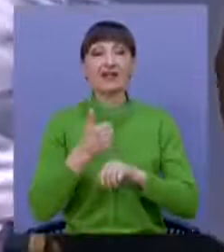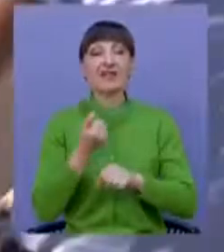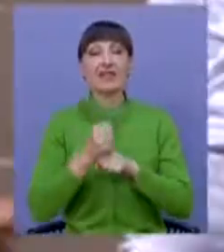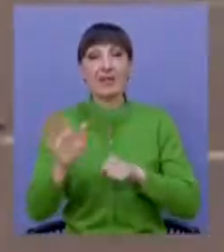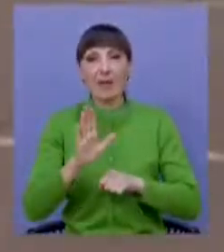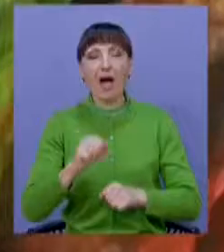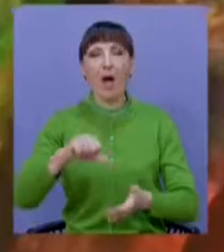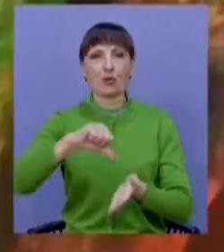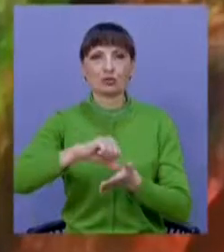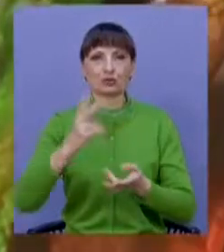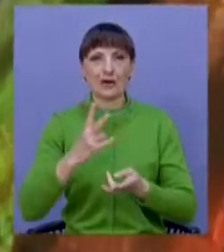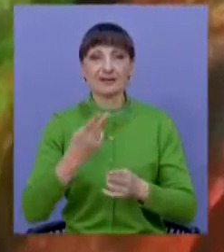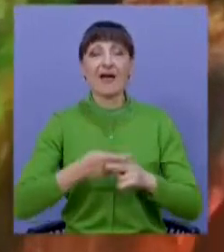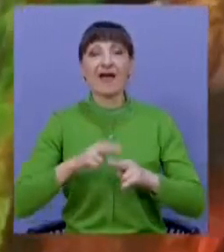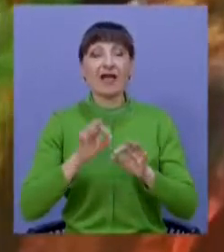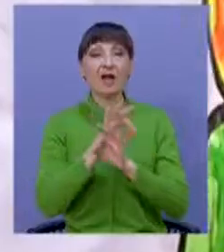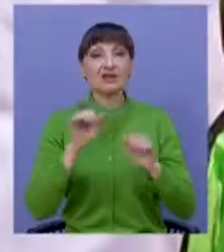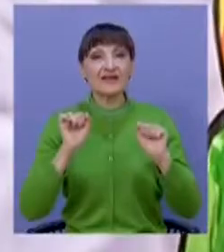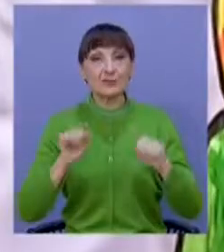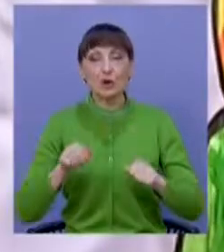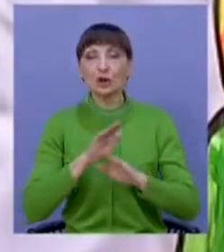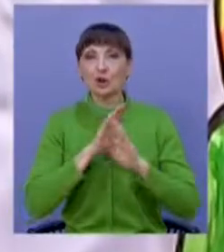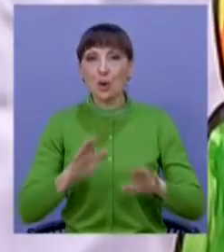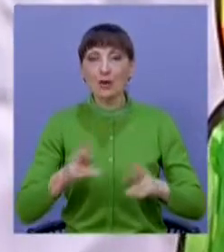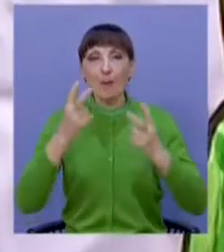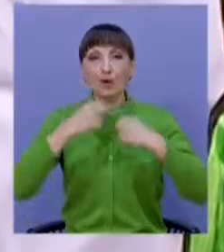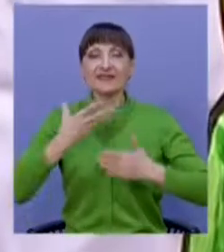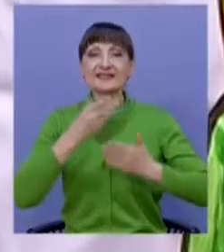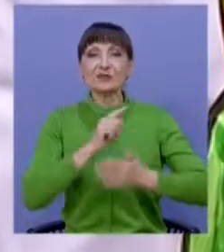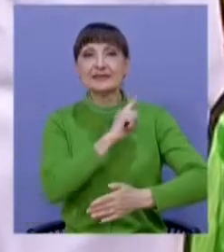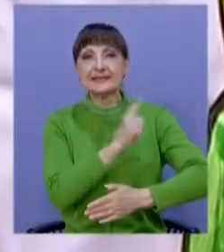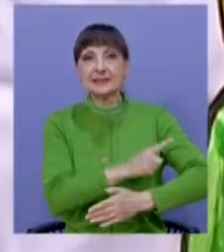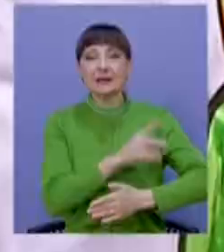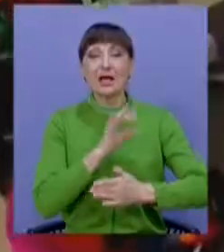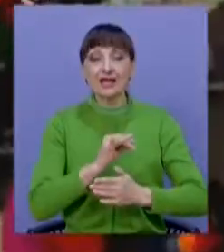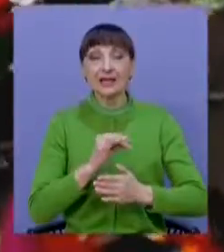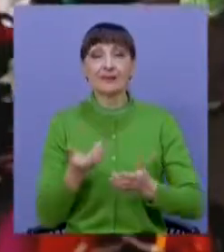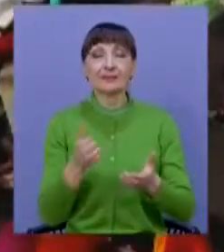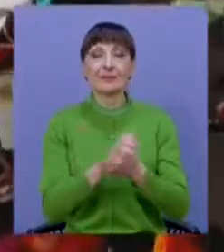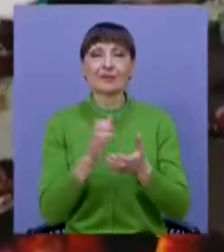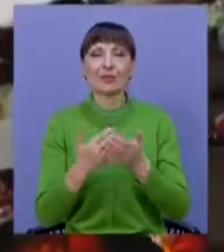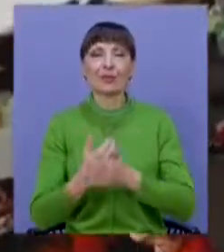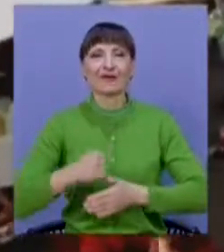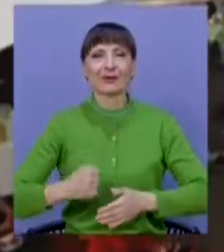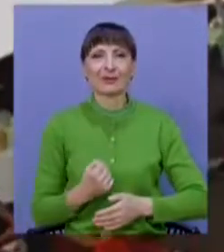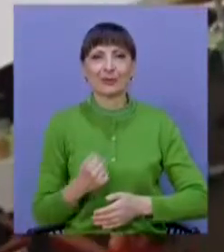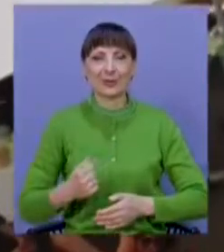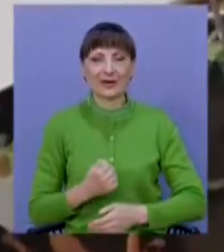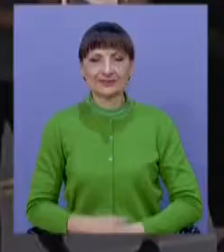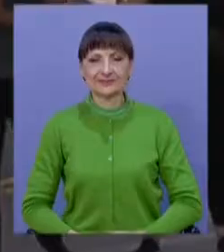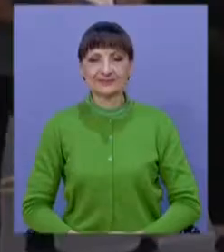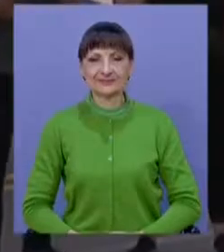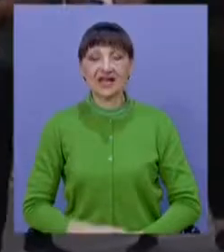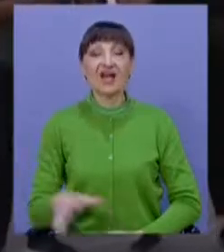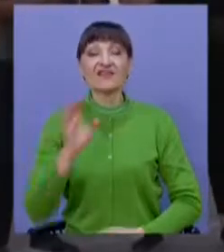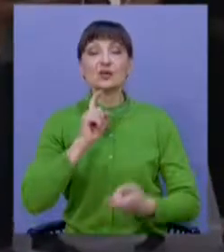победа, а участие. Ведь это отличная возможность не только проверить свои силы на деле, но и обзавестись новыми друзьями. То, что все зависит от тебя,